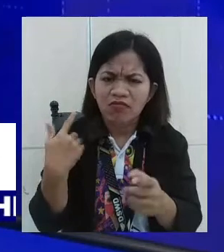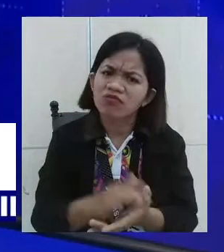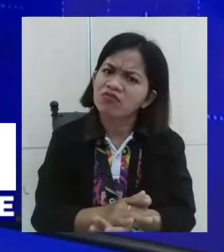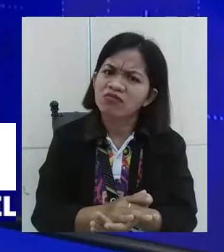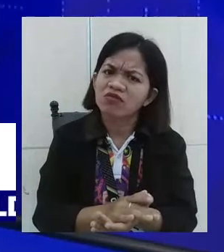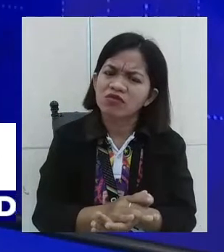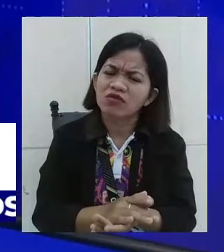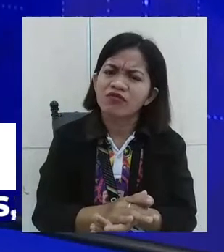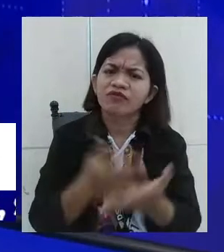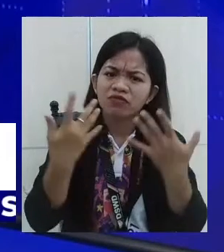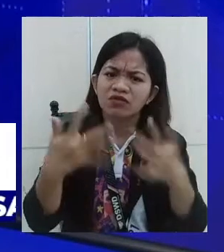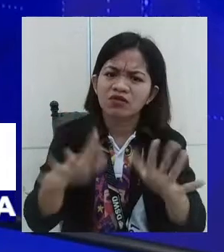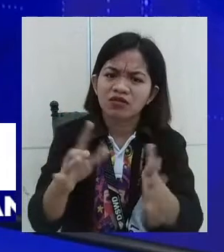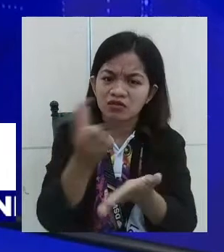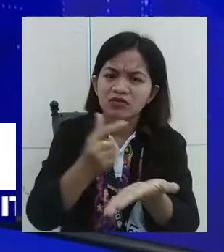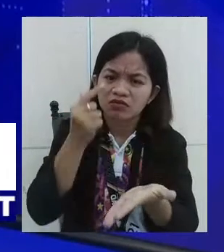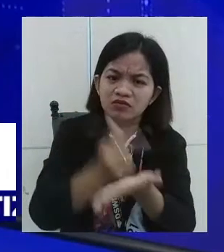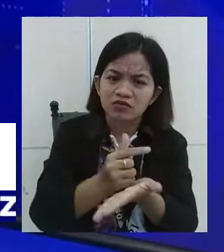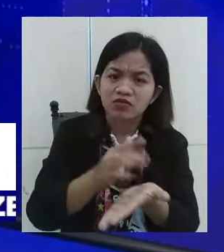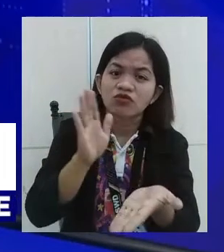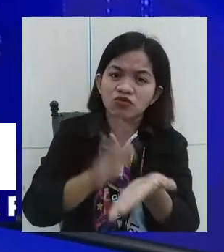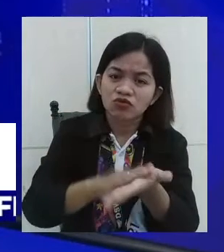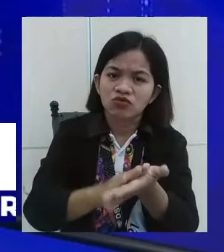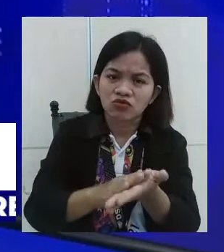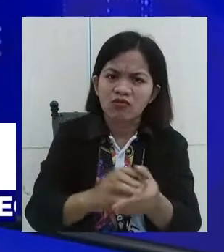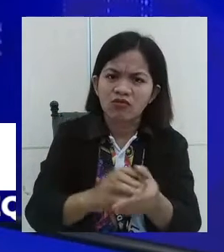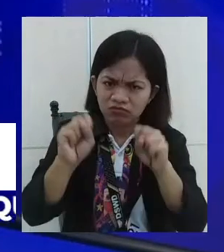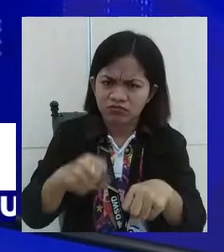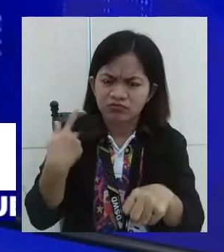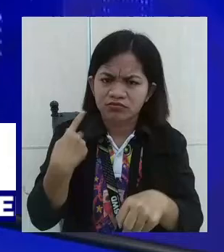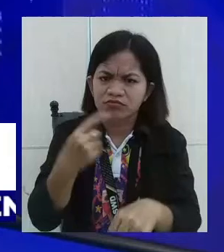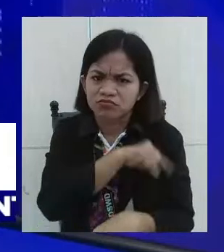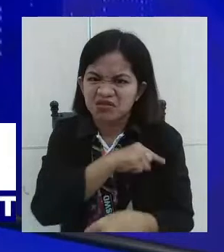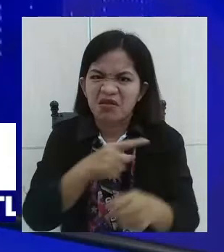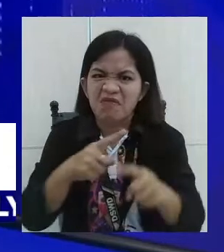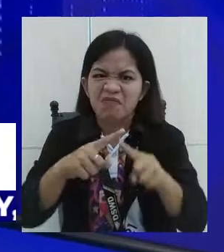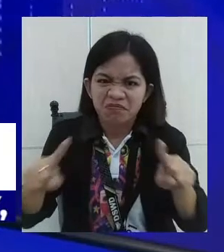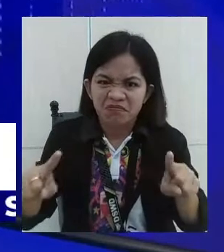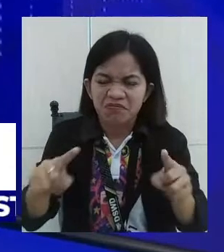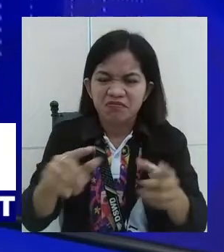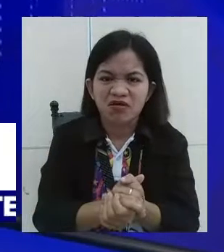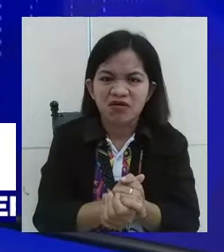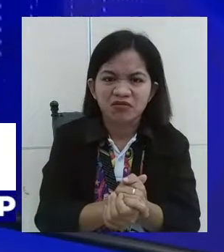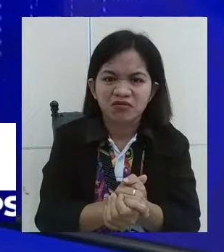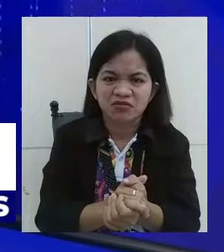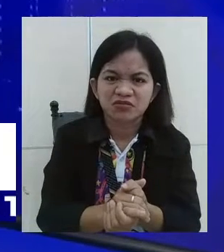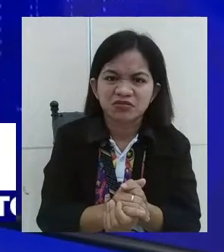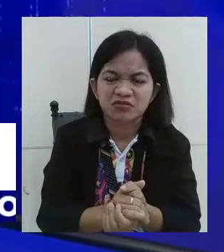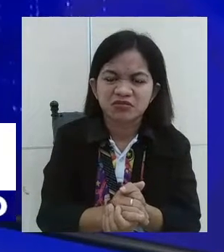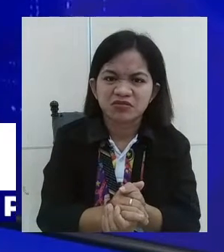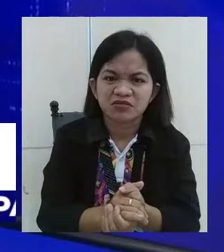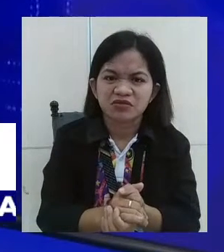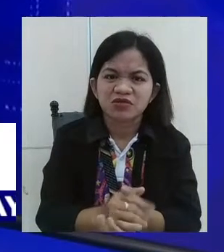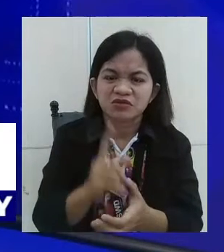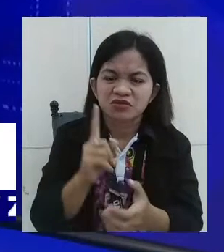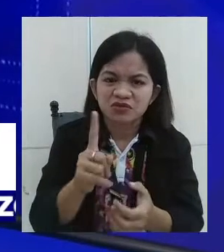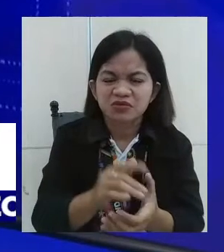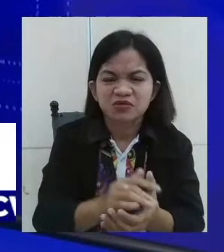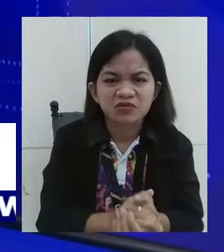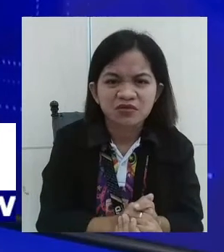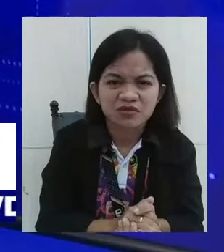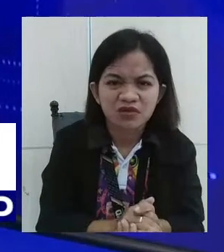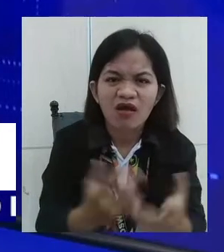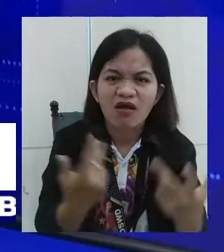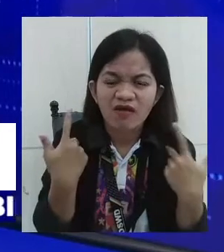kwalifikasyon, pupwede din naman. Pero maliban doon, isa yun sa mga alam niyo ho, noong nagkaroon, eto hanggang ngayon